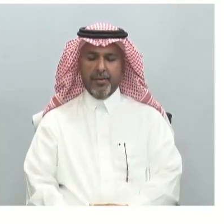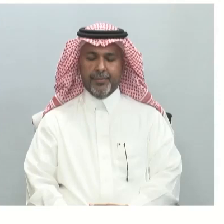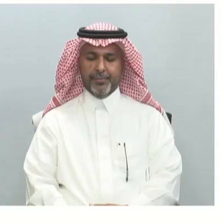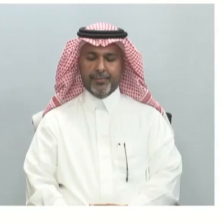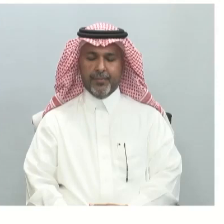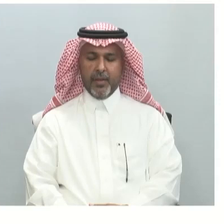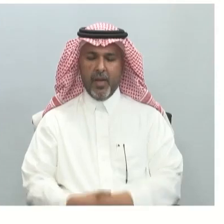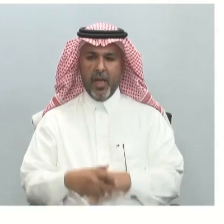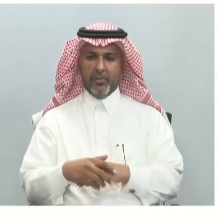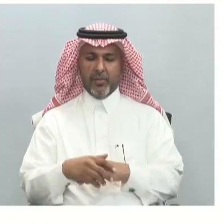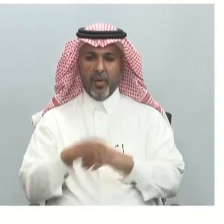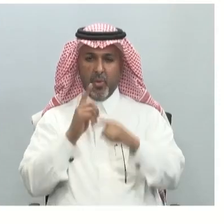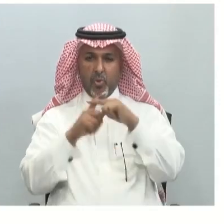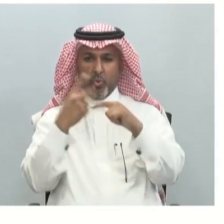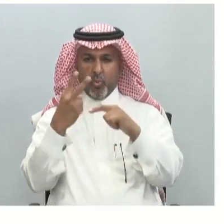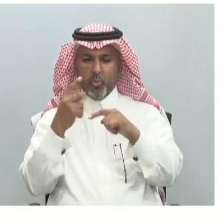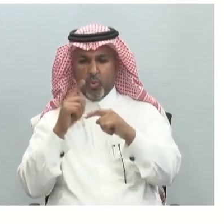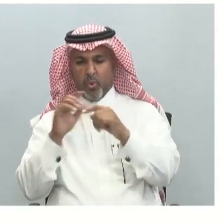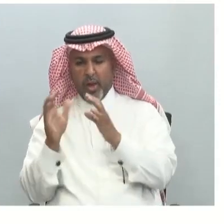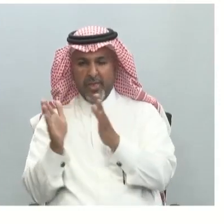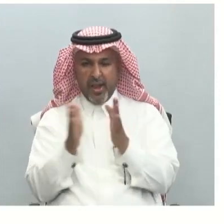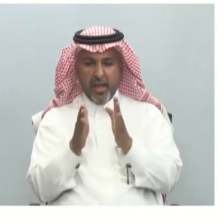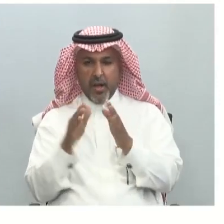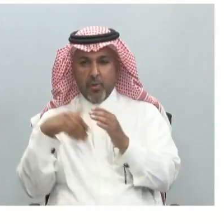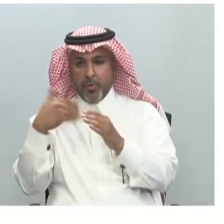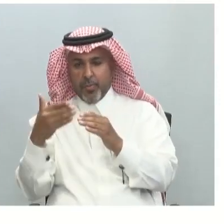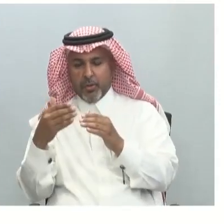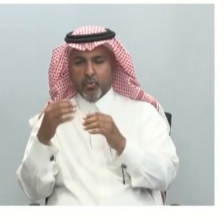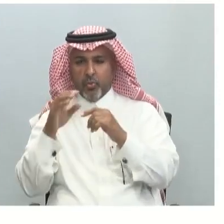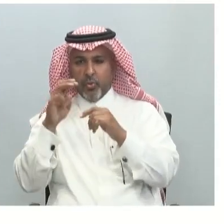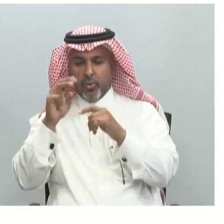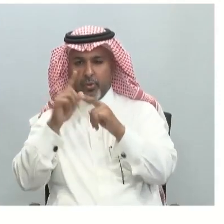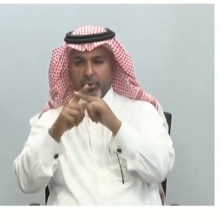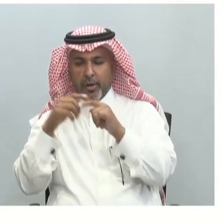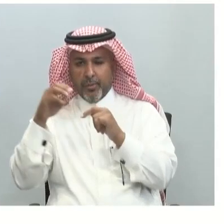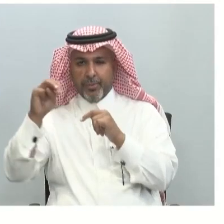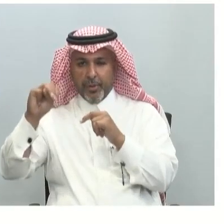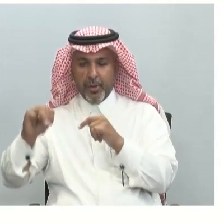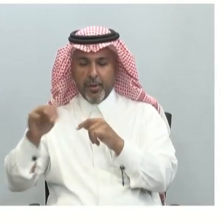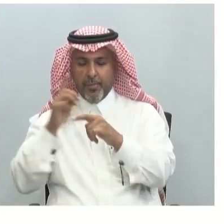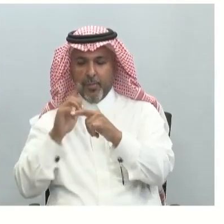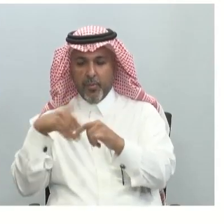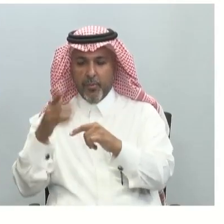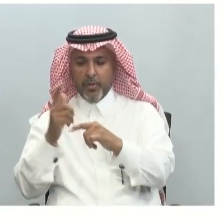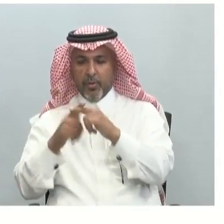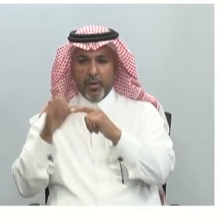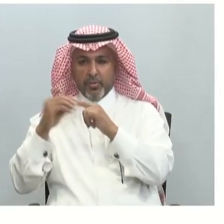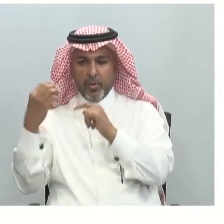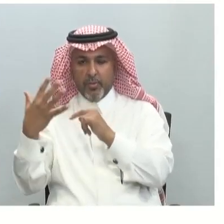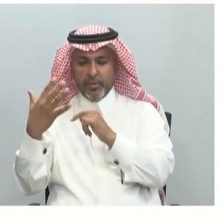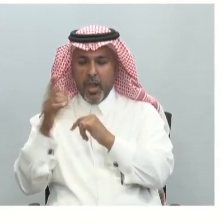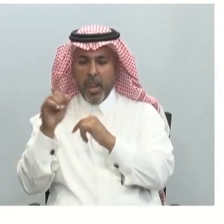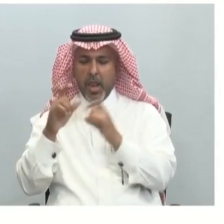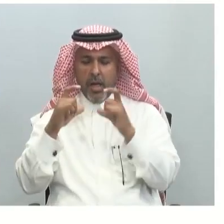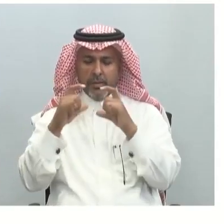خمسه لا هذا الحد اثنين ام حد واحد ينضرب في في خارج القوس